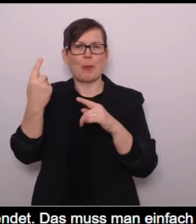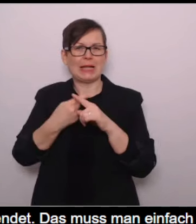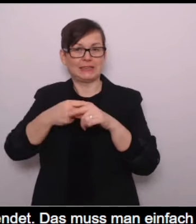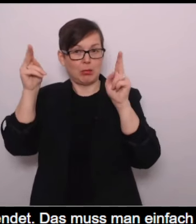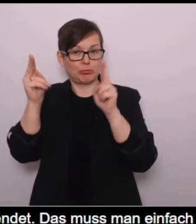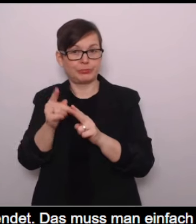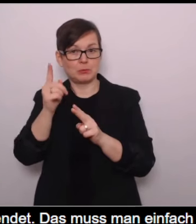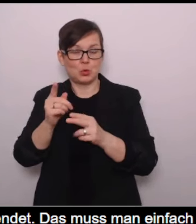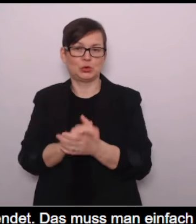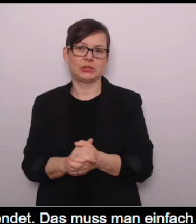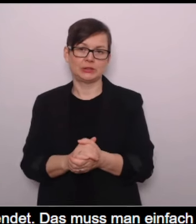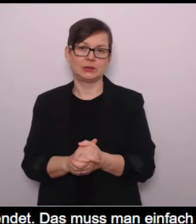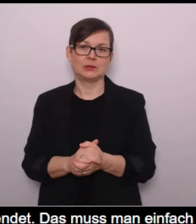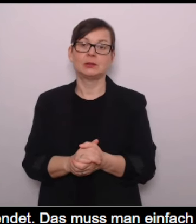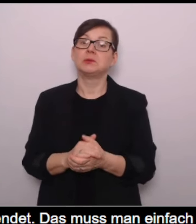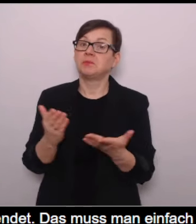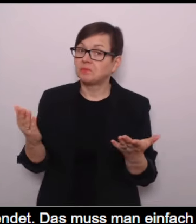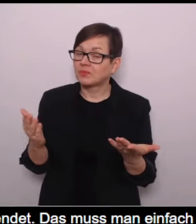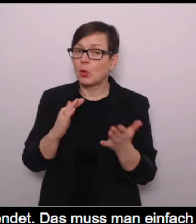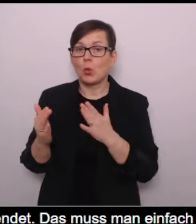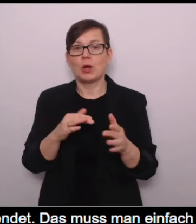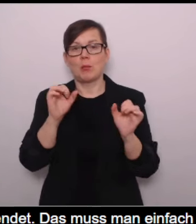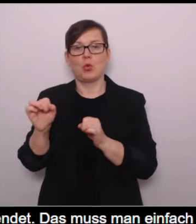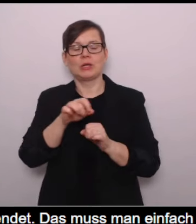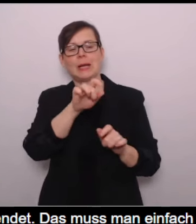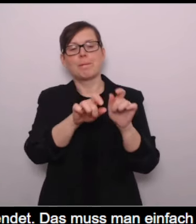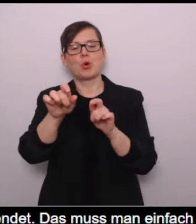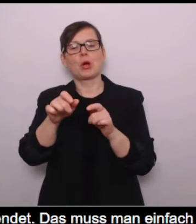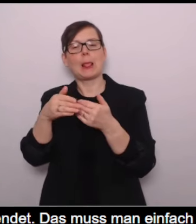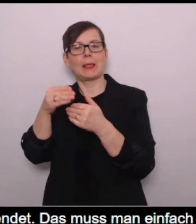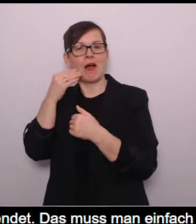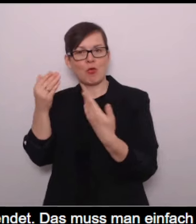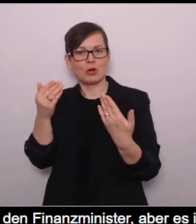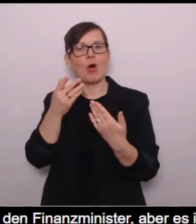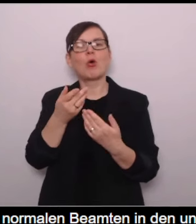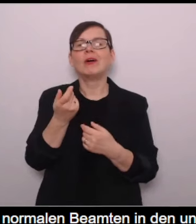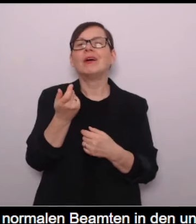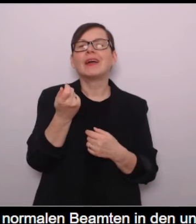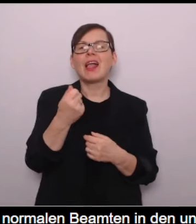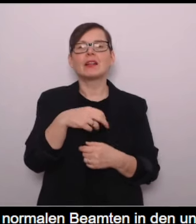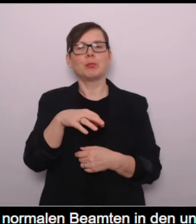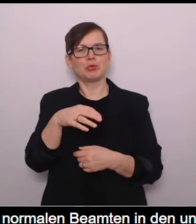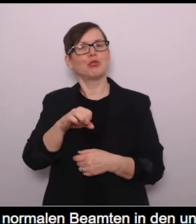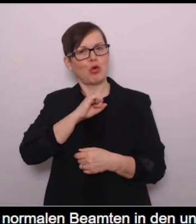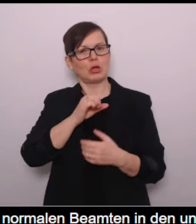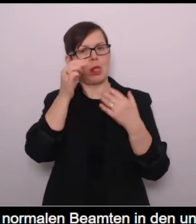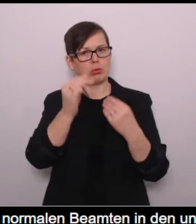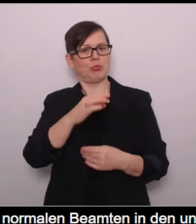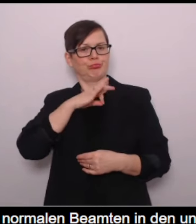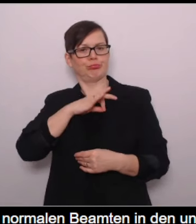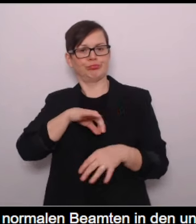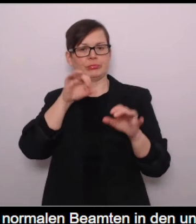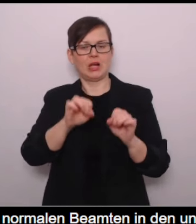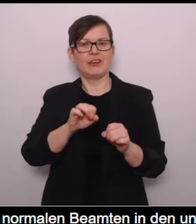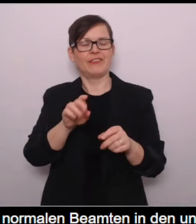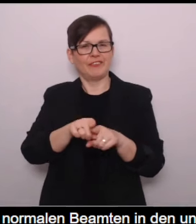gebaut werden können oder ob die Zahl reduziert werden müsste. Es sind da immer Überlegungen, die Bürger vor Ort finanziell mehr teilhaben zu lassen, was aber